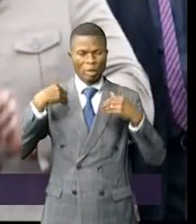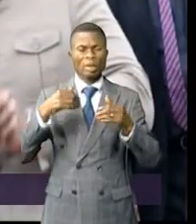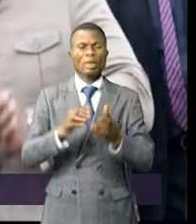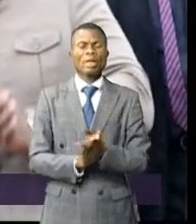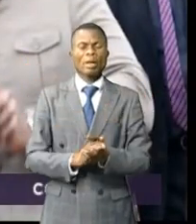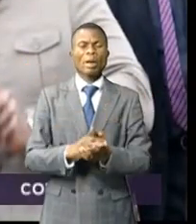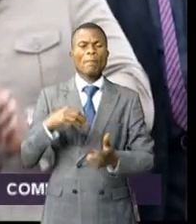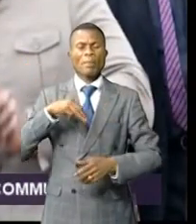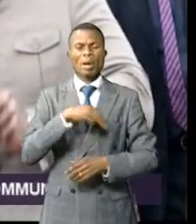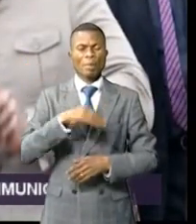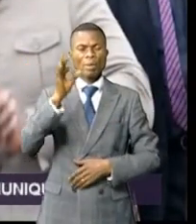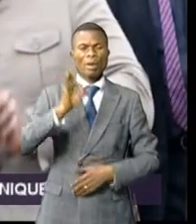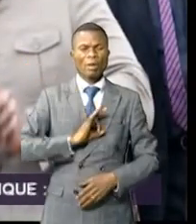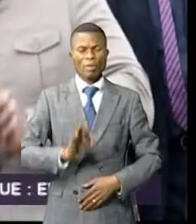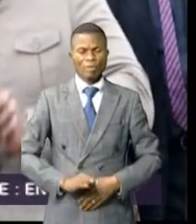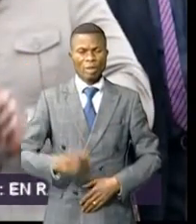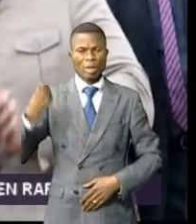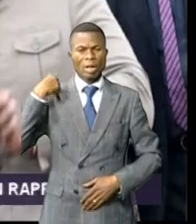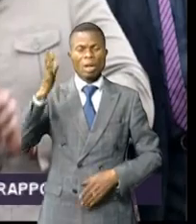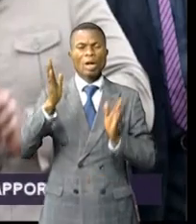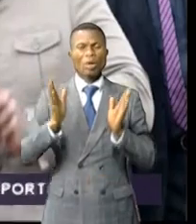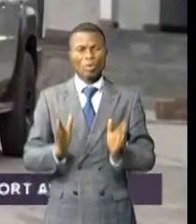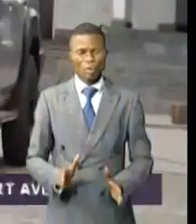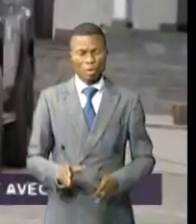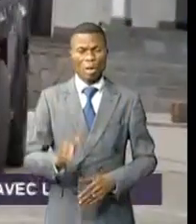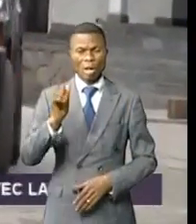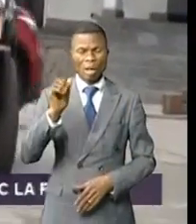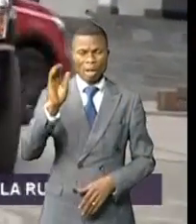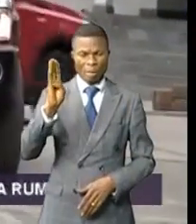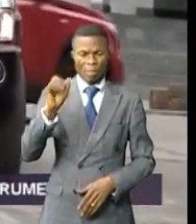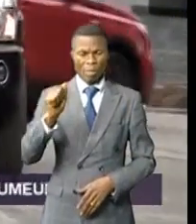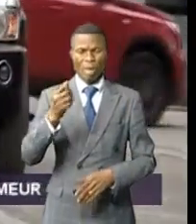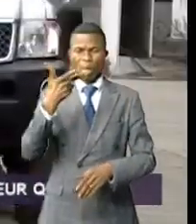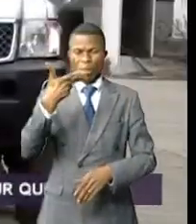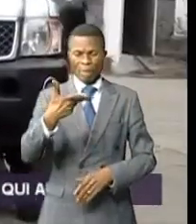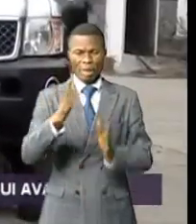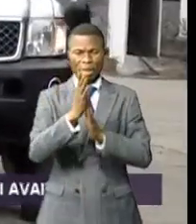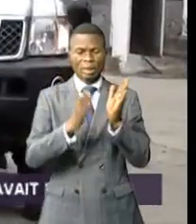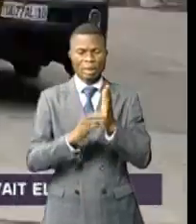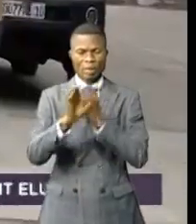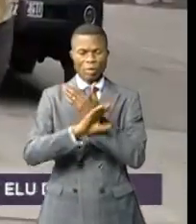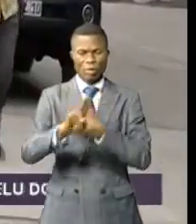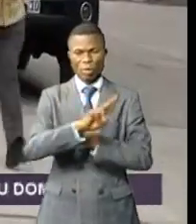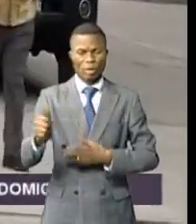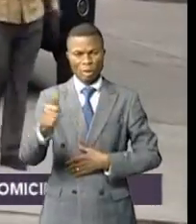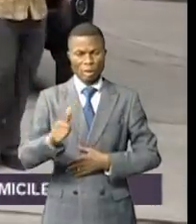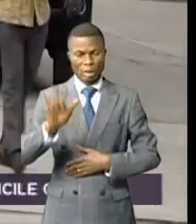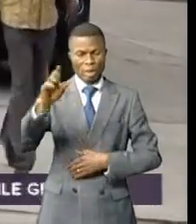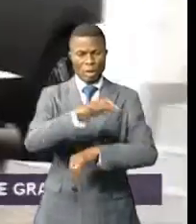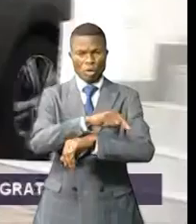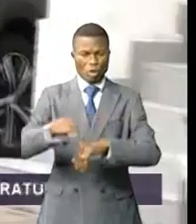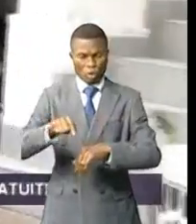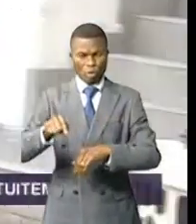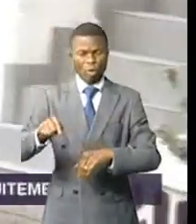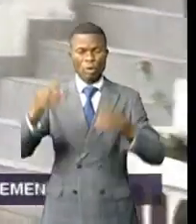Félix Tshisekedi, le gouverneur Matubwana Kuluki. Mercredi 19 août 2021, à la résidence